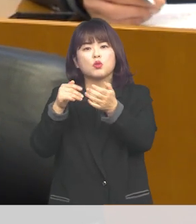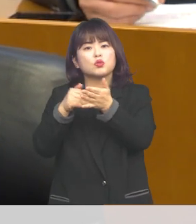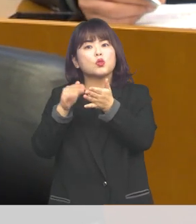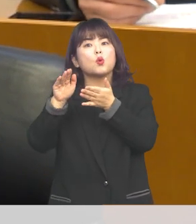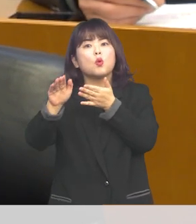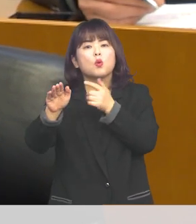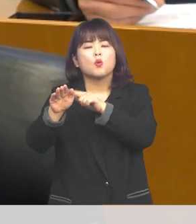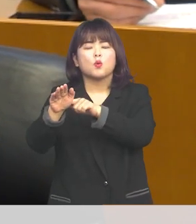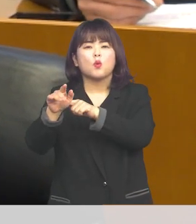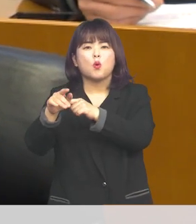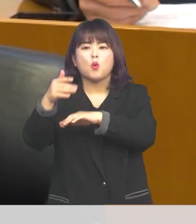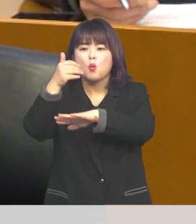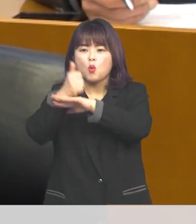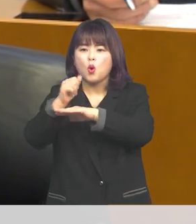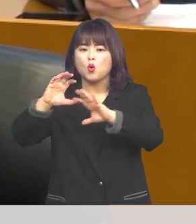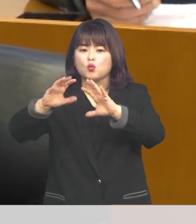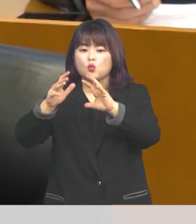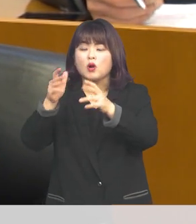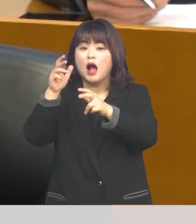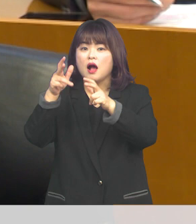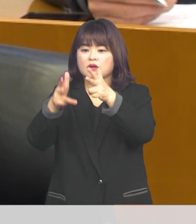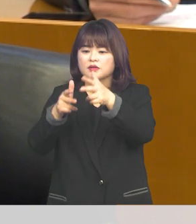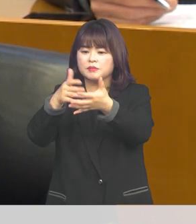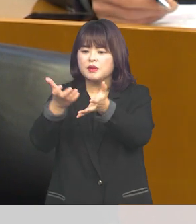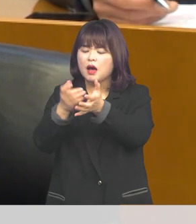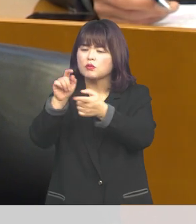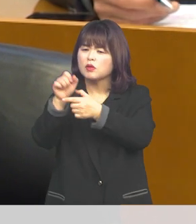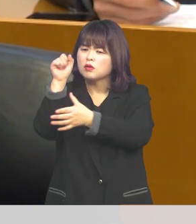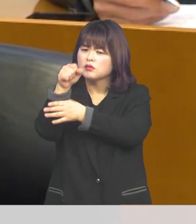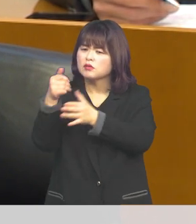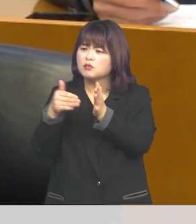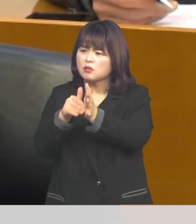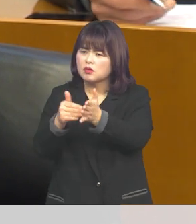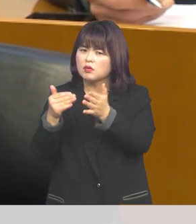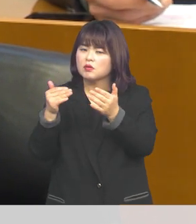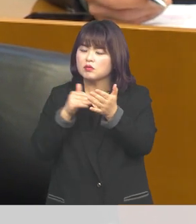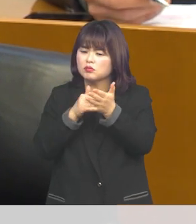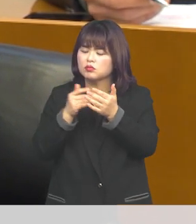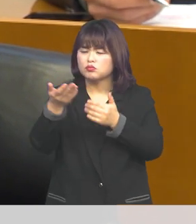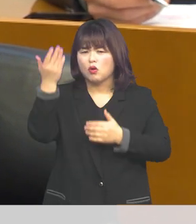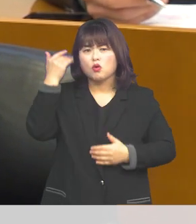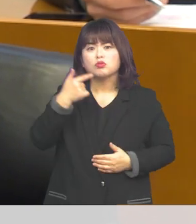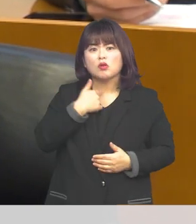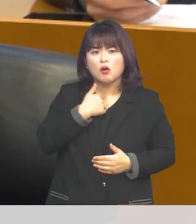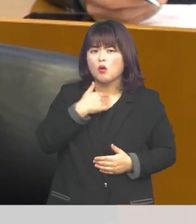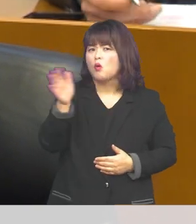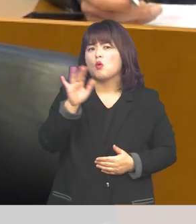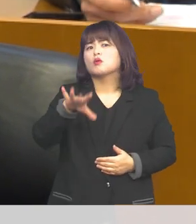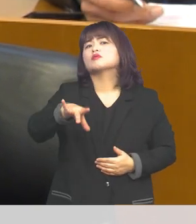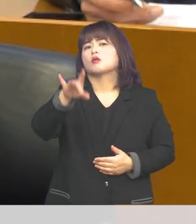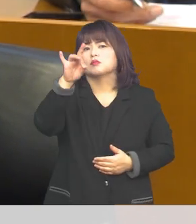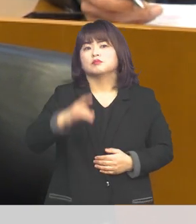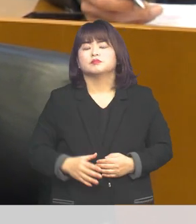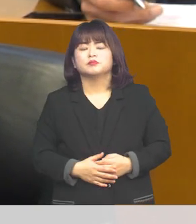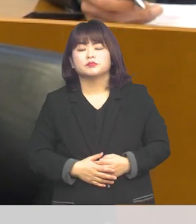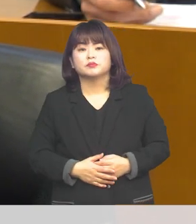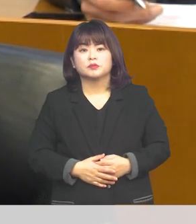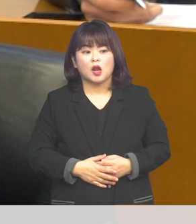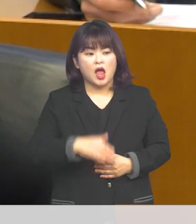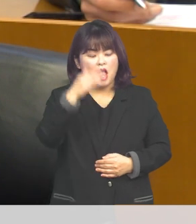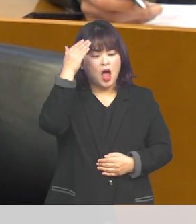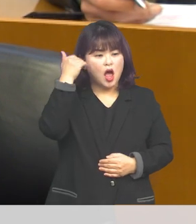바로 이듬해에 이렇게 산단 승인이 떨어진 경우가 과거에 있었을까 싶습니다.